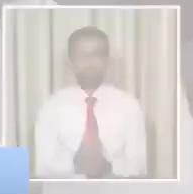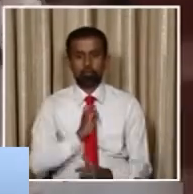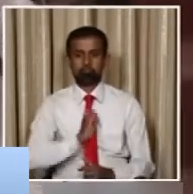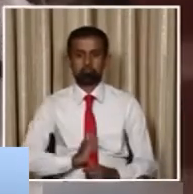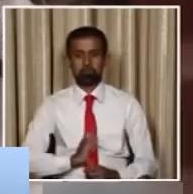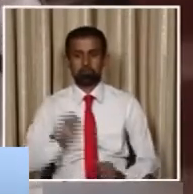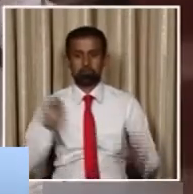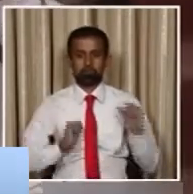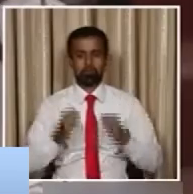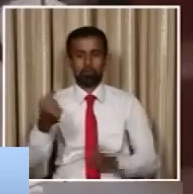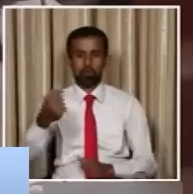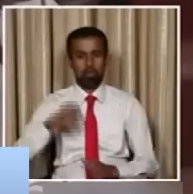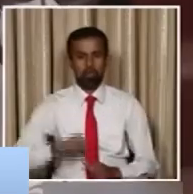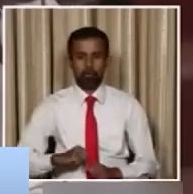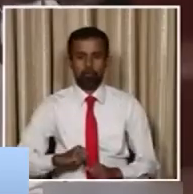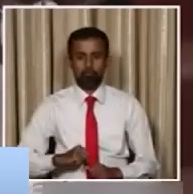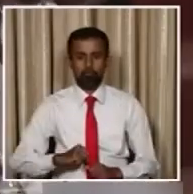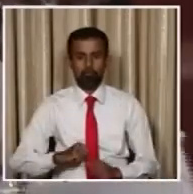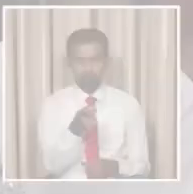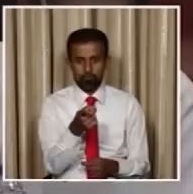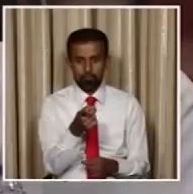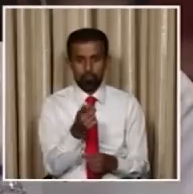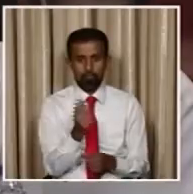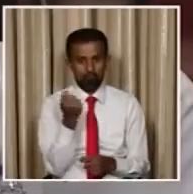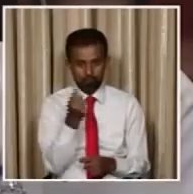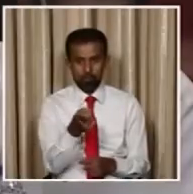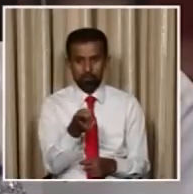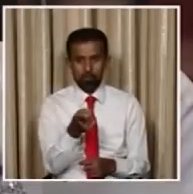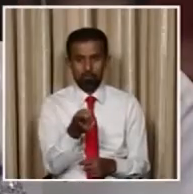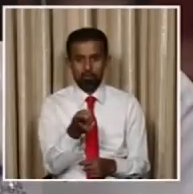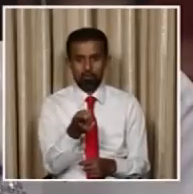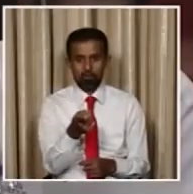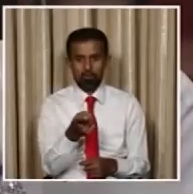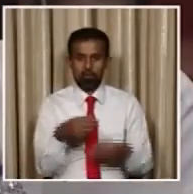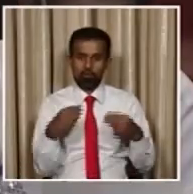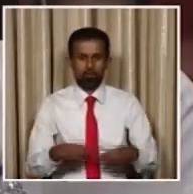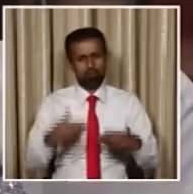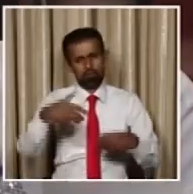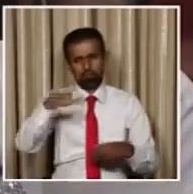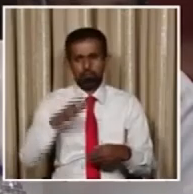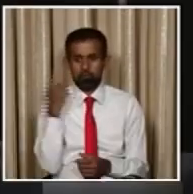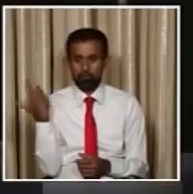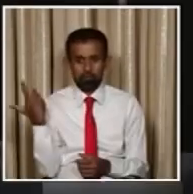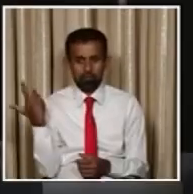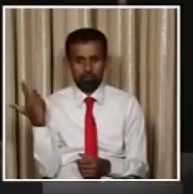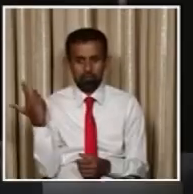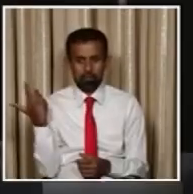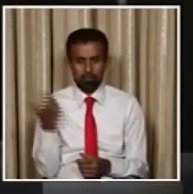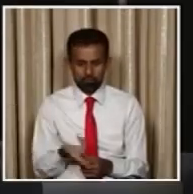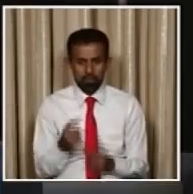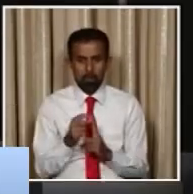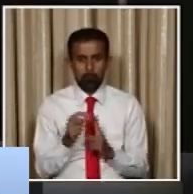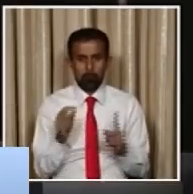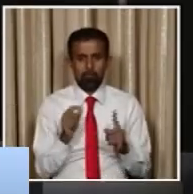නෑ. දැන් ඩයිකෝඩ් ගහගෙන රට බංකොලොත් කරලා නිකම් මේ දාලේ යන්න මේක තවත් කඩනතෝ දාලේ යන්න. මේ